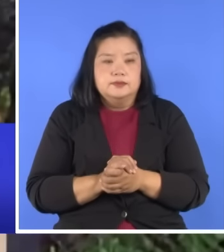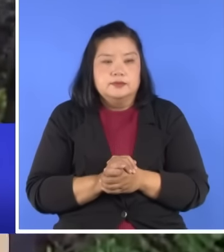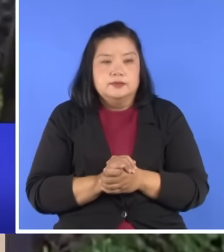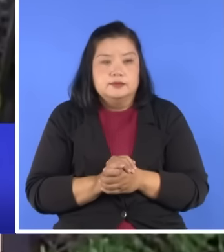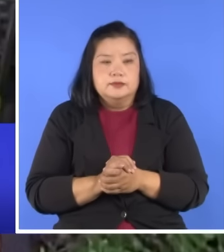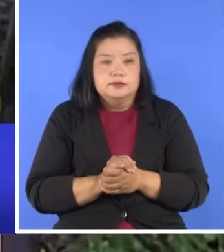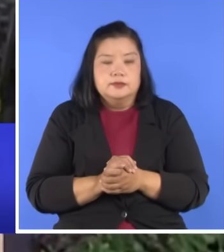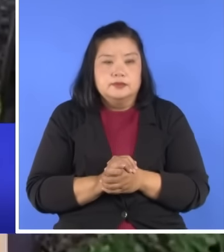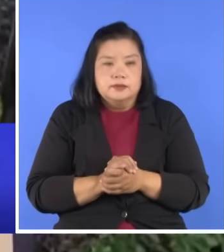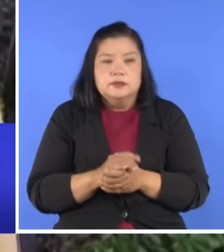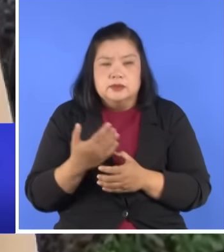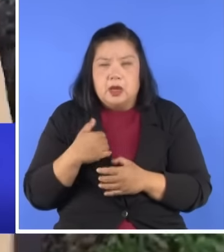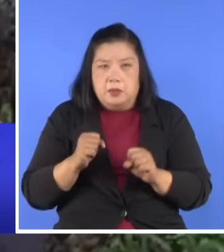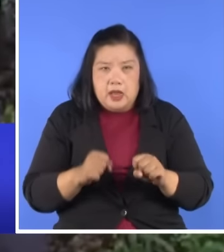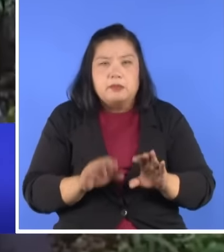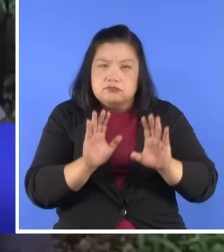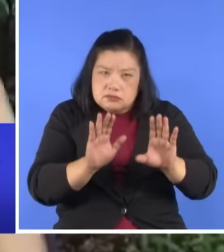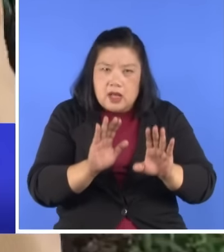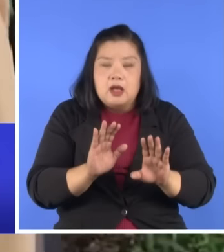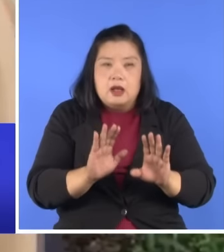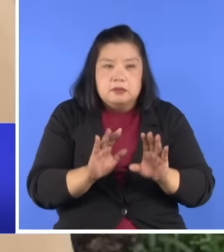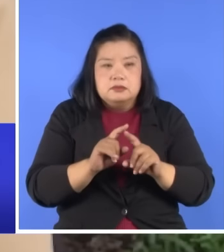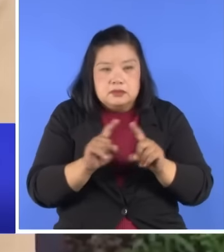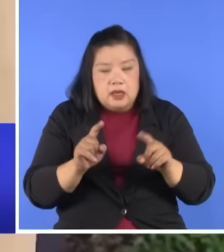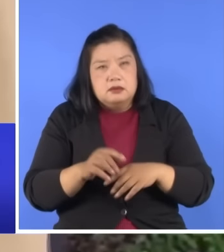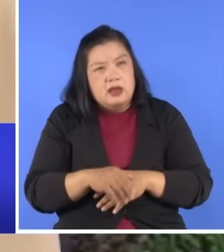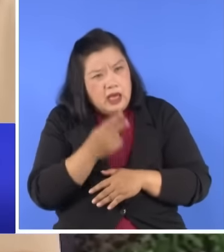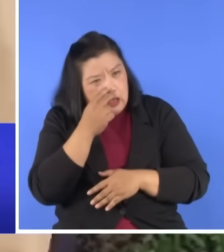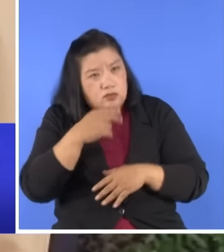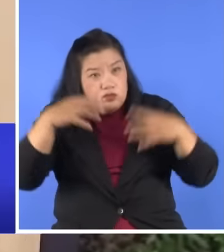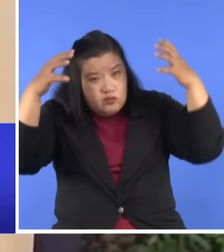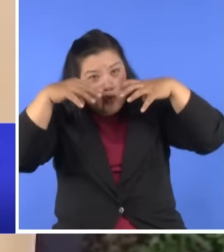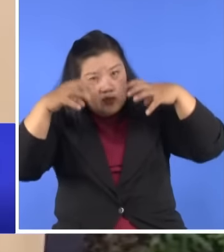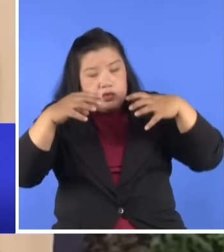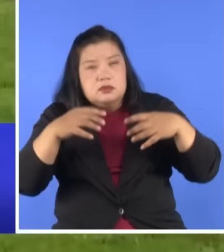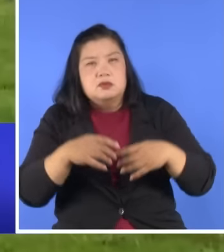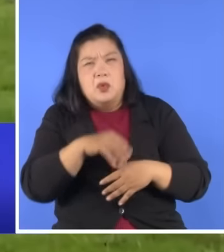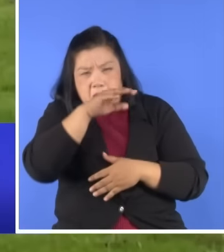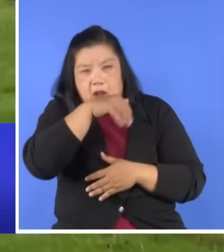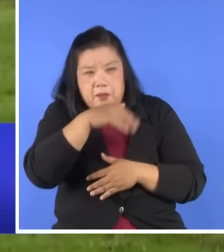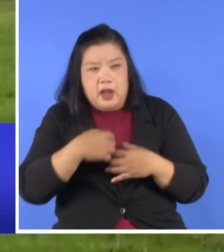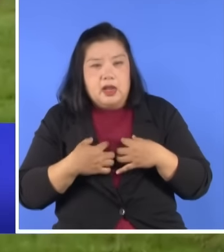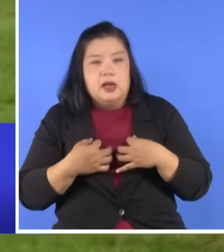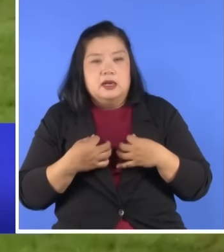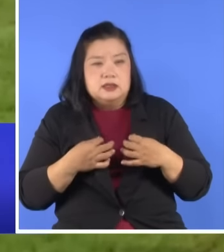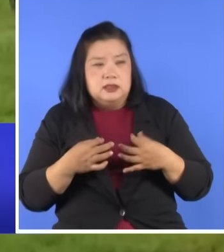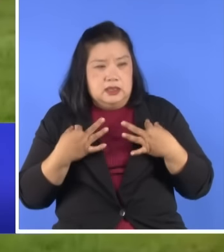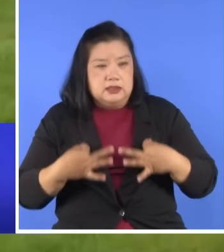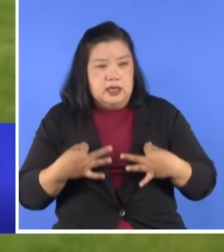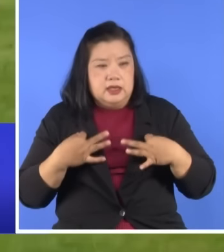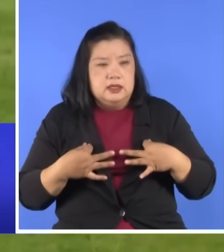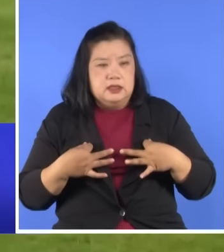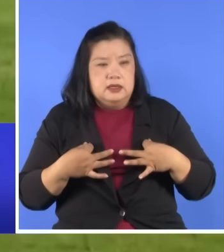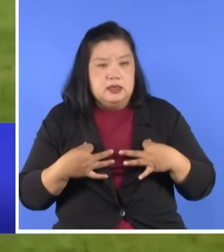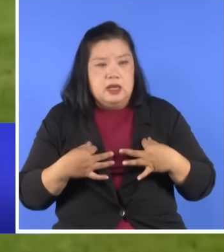ก็พยายามจะเข้าไปห้ามไปปรามอ่ะนะคะคือแหมไปยืนอยู่กลางฝนแบบนั้นมันก็เข้ามาก่อนมแล้วเสื้อผ้าก็น้อยชิ้นน่ะใส่เสื้อใสเดยวอ่ะ